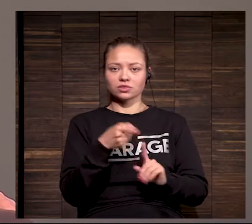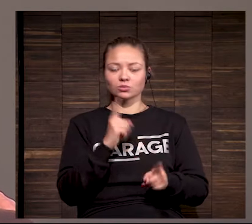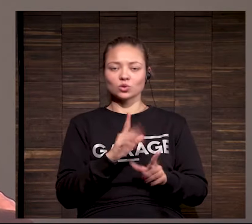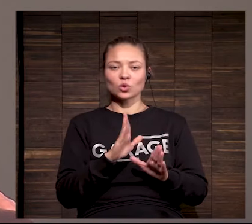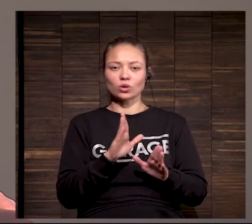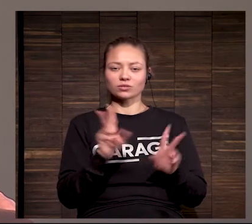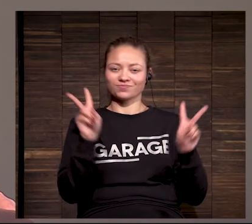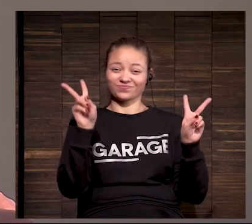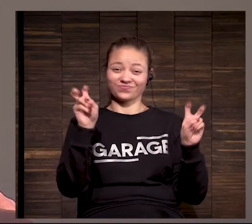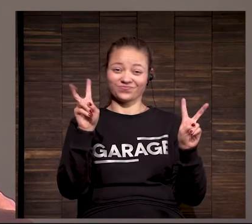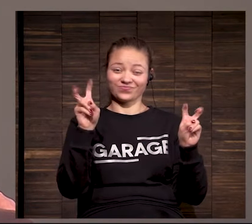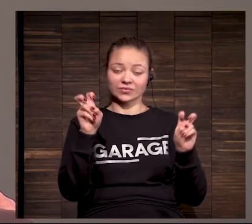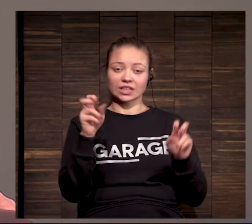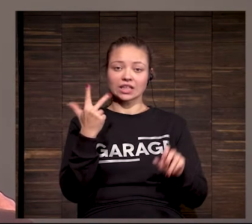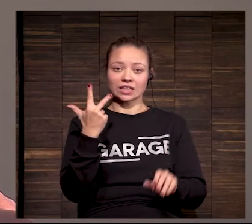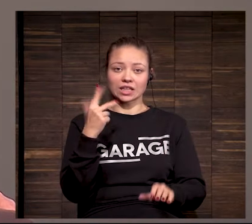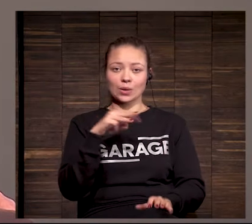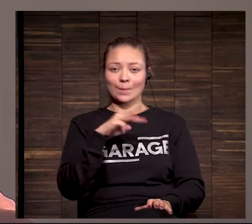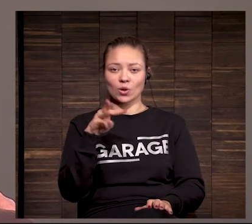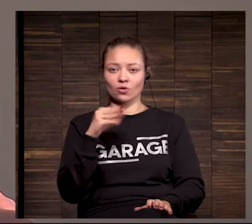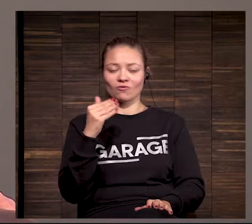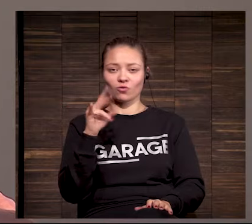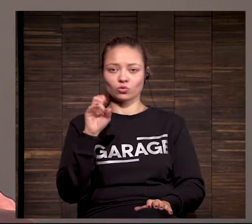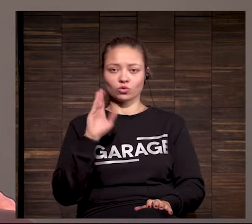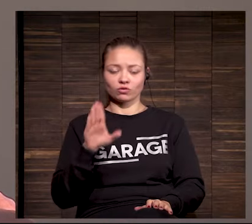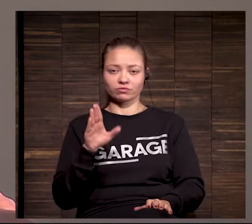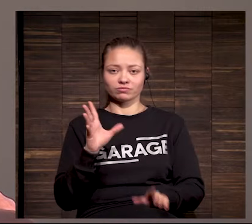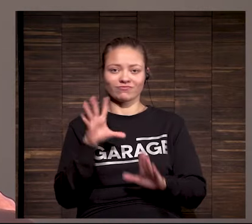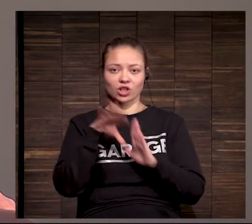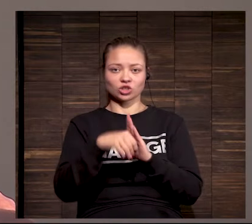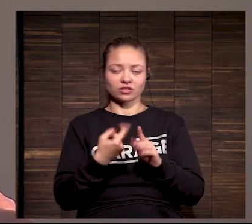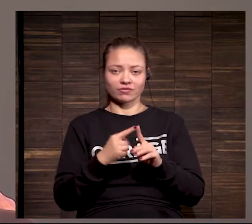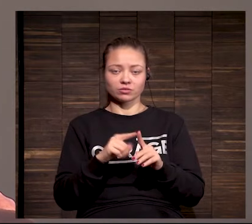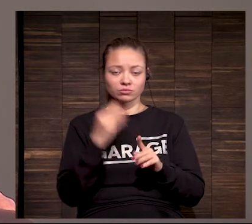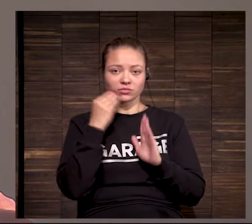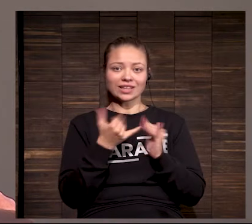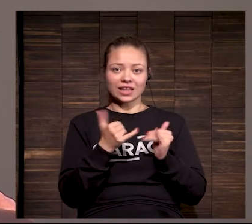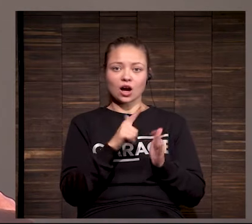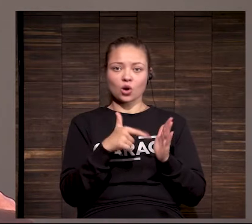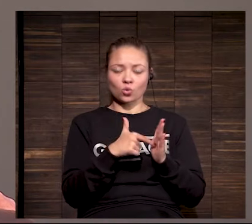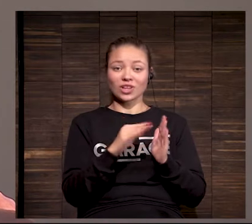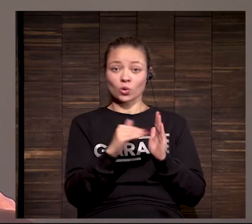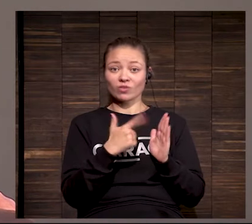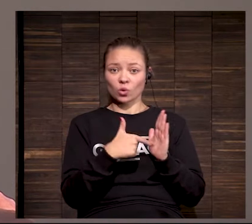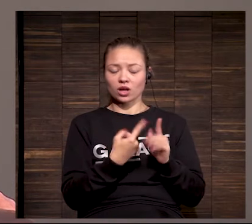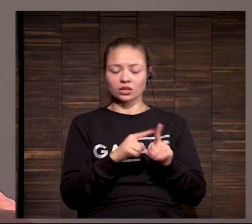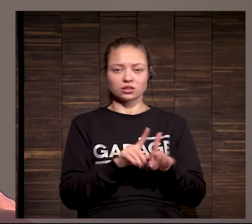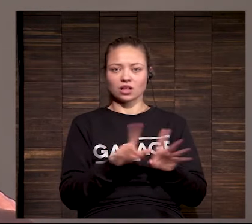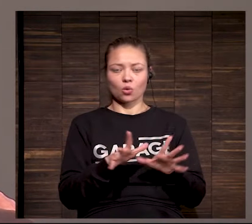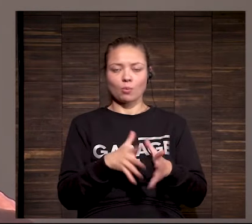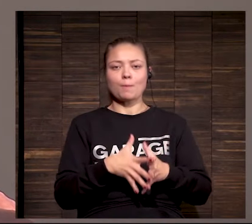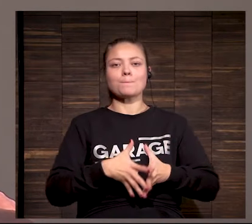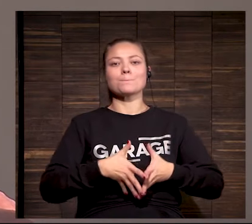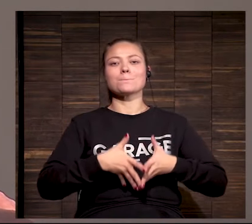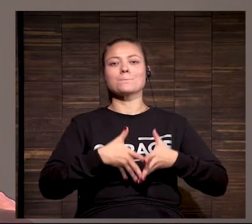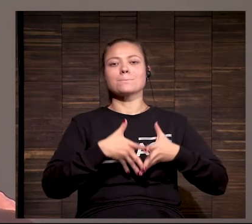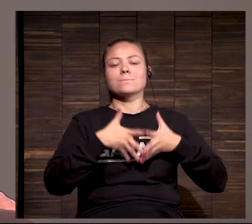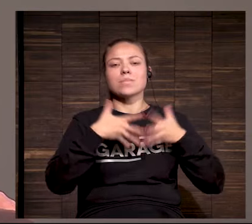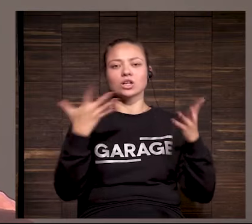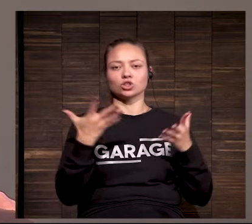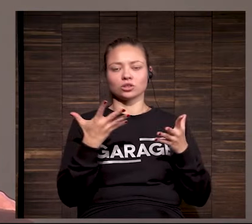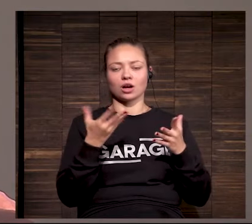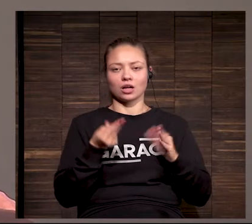в кавычках 3 миллиона фунтов в это вложил то есть для города на уровне города это не такой уж и большой не такая уж